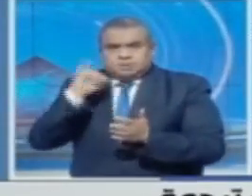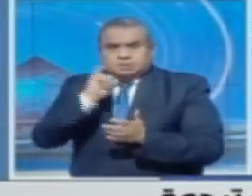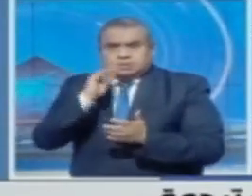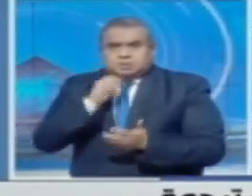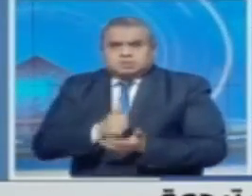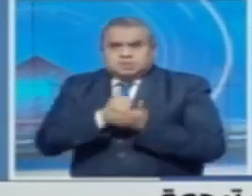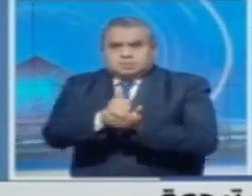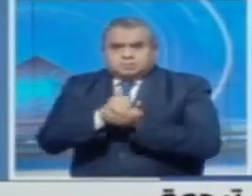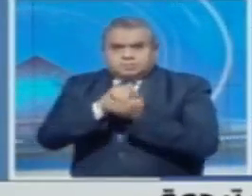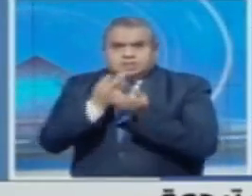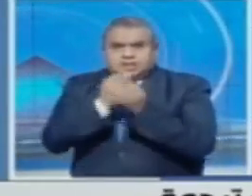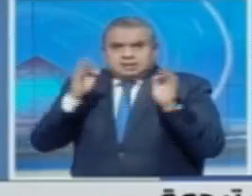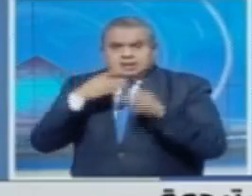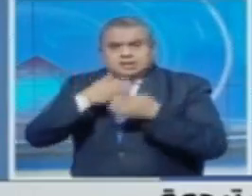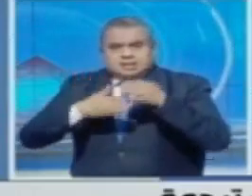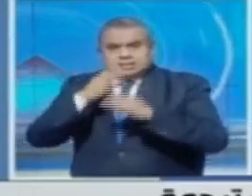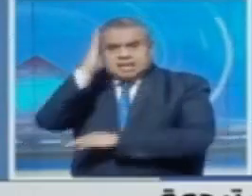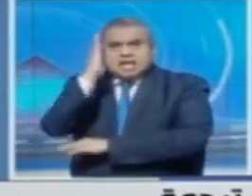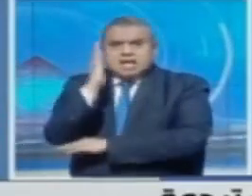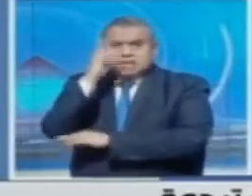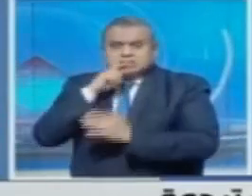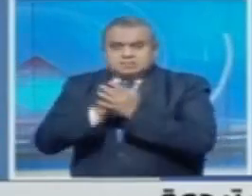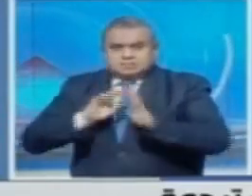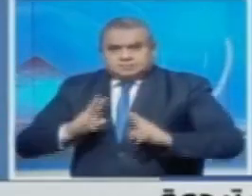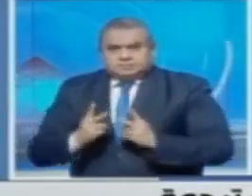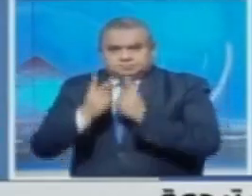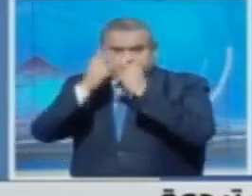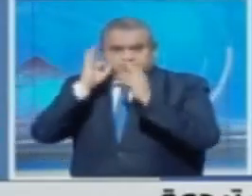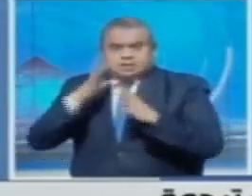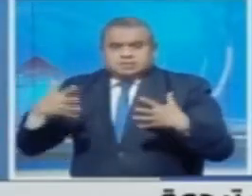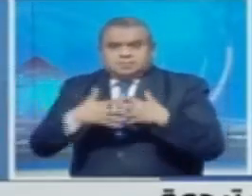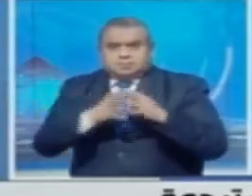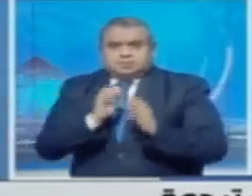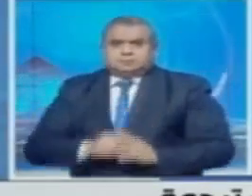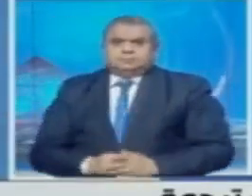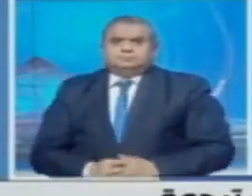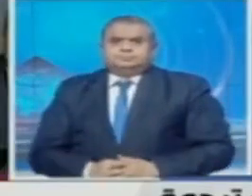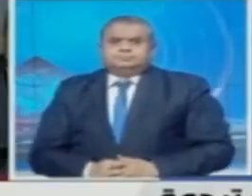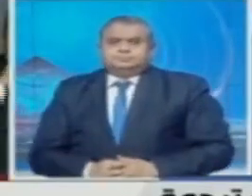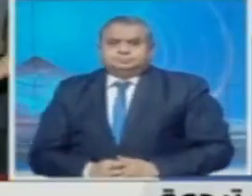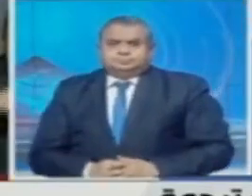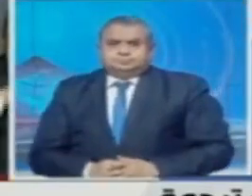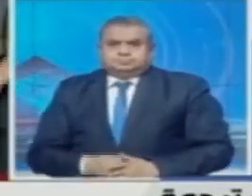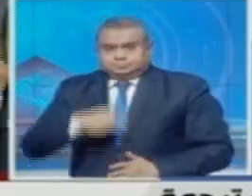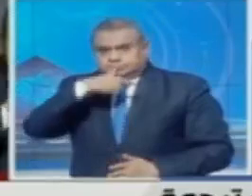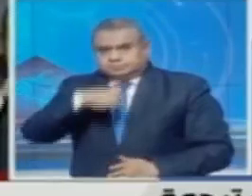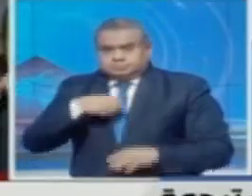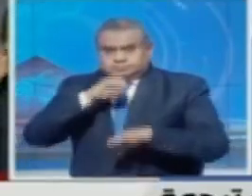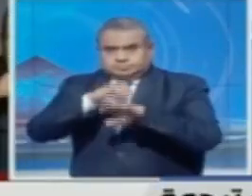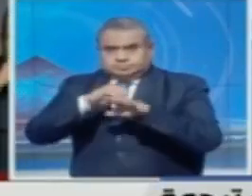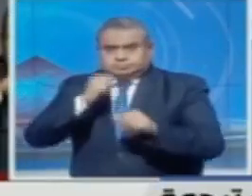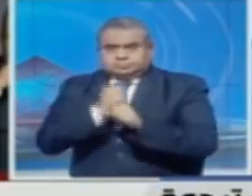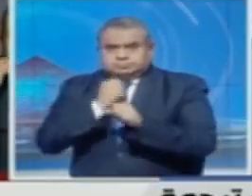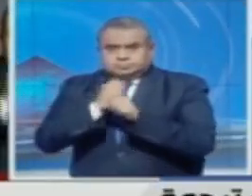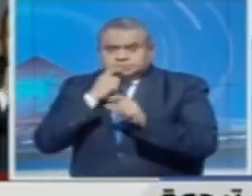أهمية دور التمويل كعامل أساسي لتحقيق التنمية المستدامة. دعوني أجيب بشكل عملي على